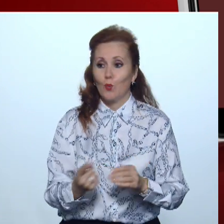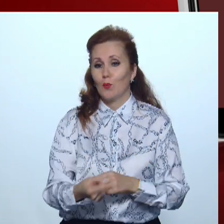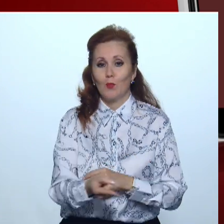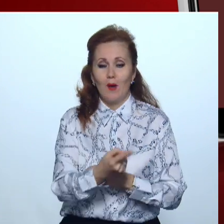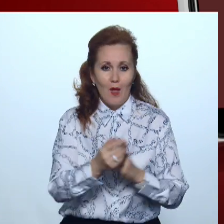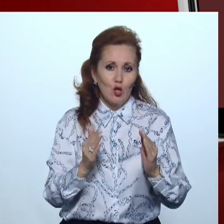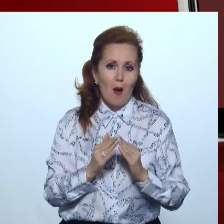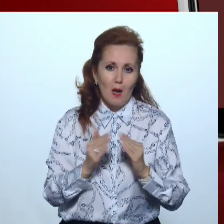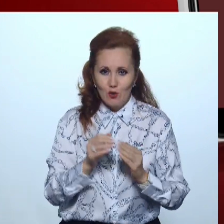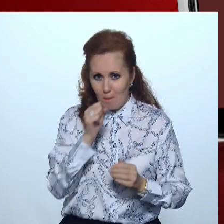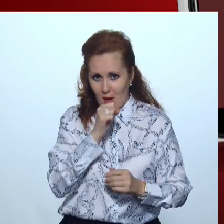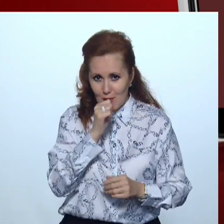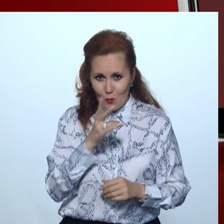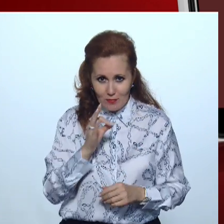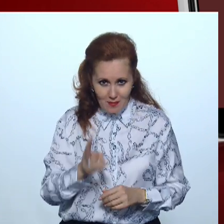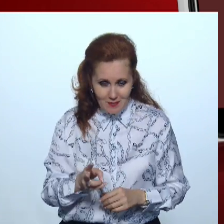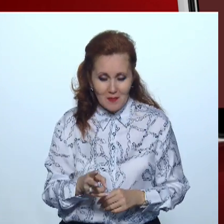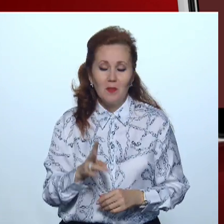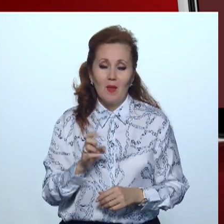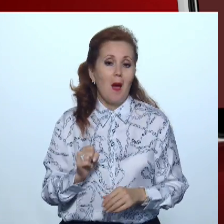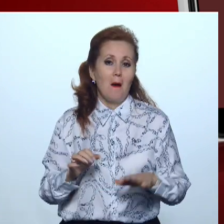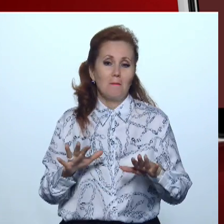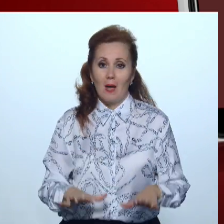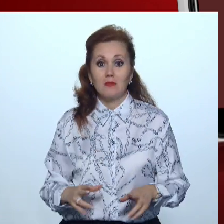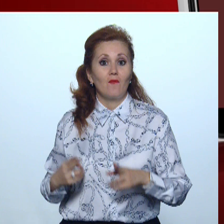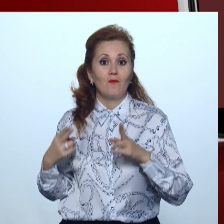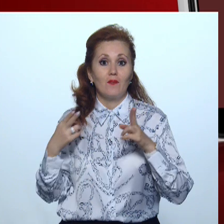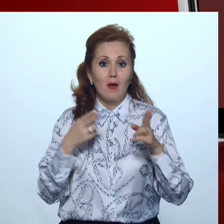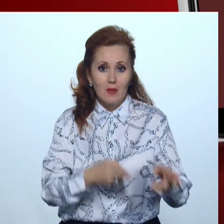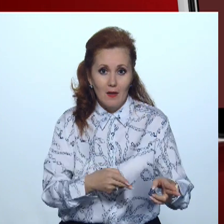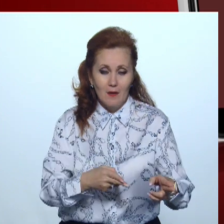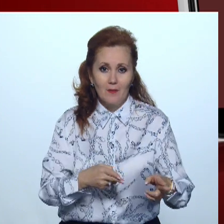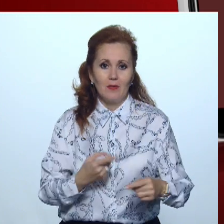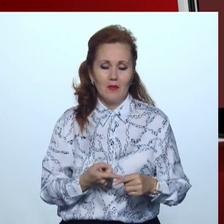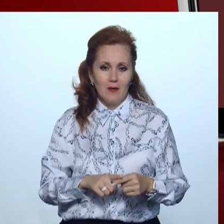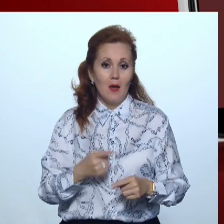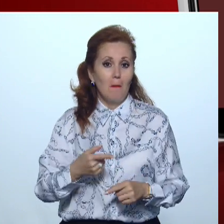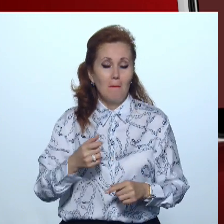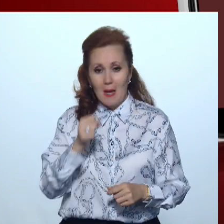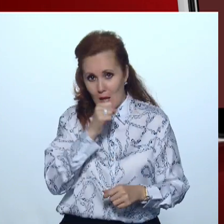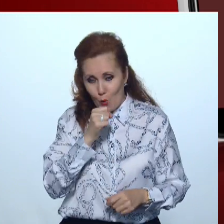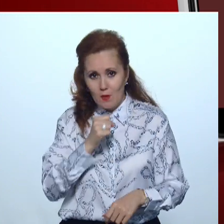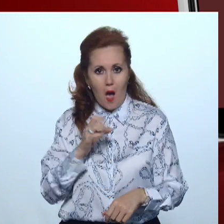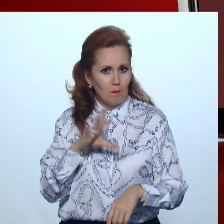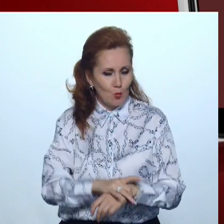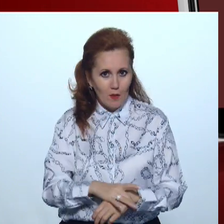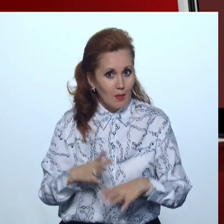перемещается домашний поросенок. На место выехали ветеринарные специалисты. Поросенок обнаружен не